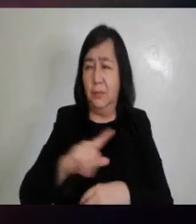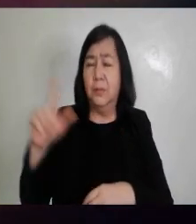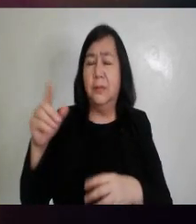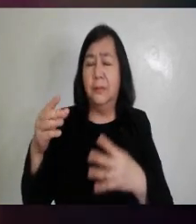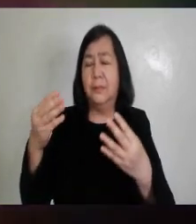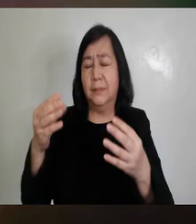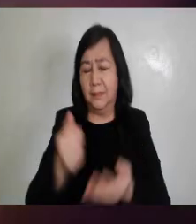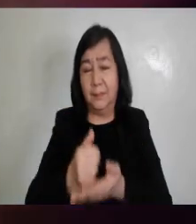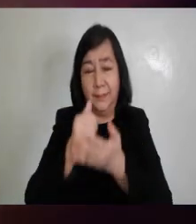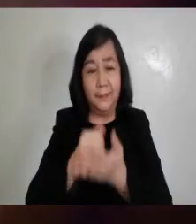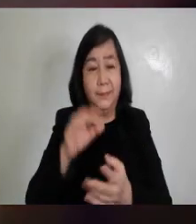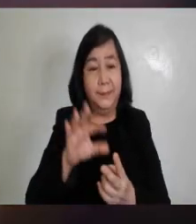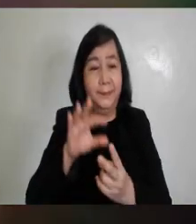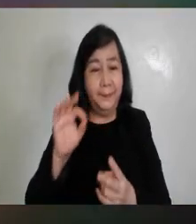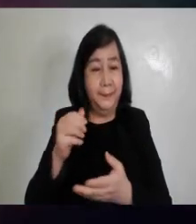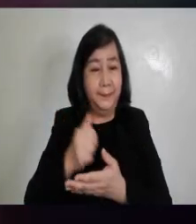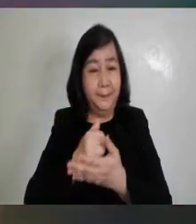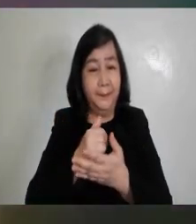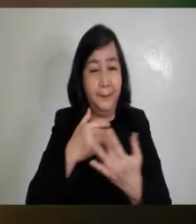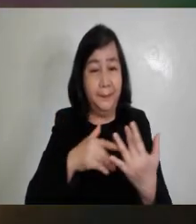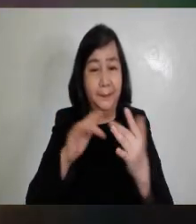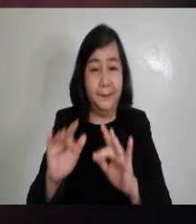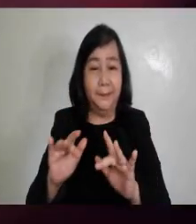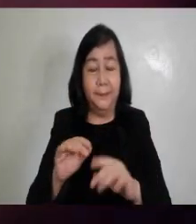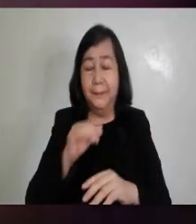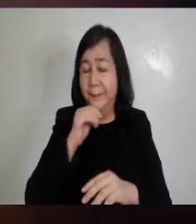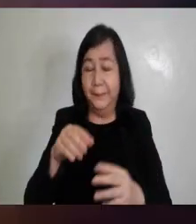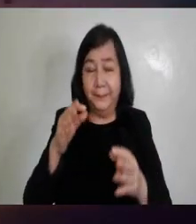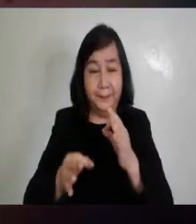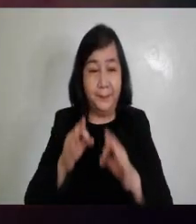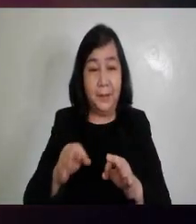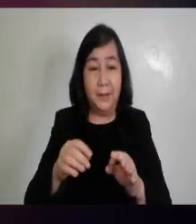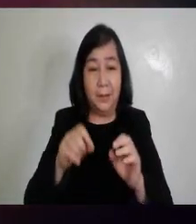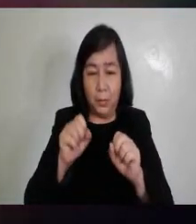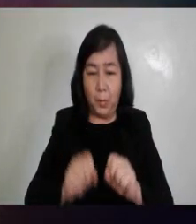Panginoon, turuan mo kaming piliin ang awa kaysa sa paghatol upang